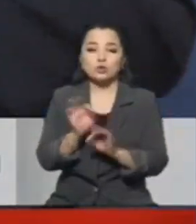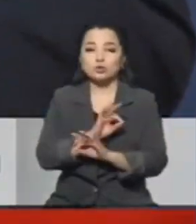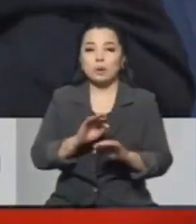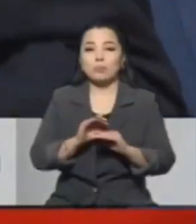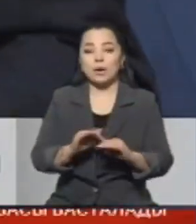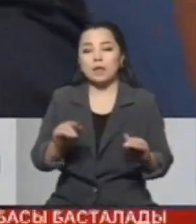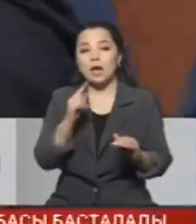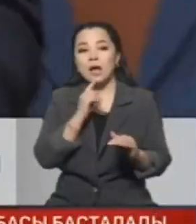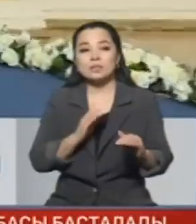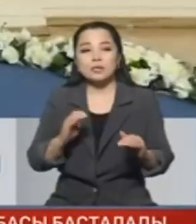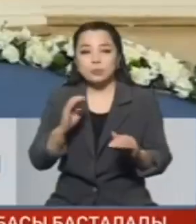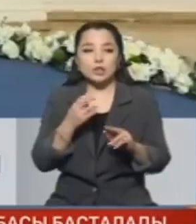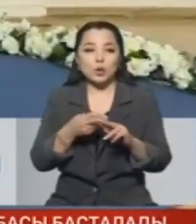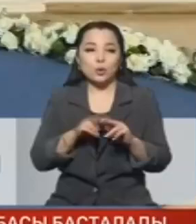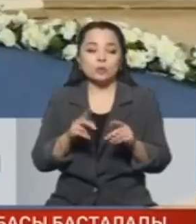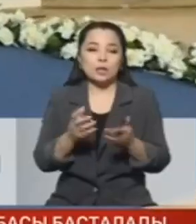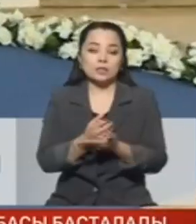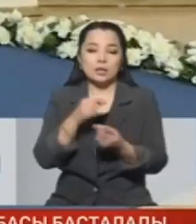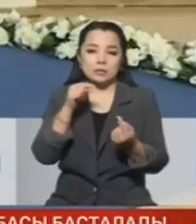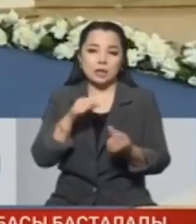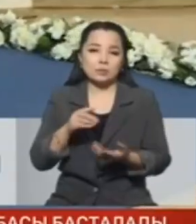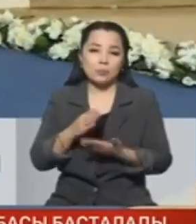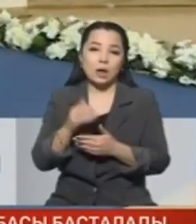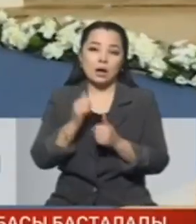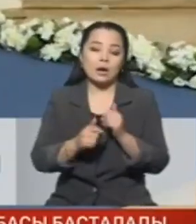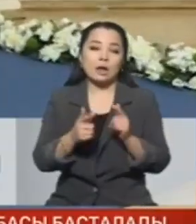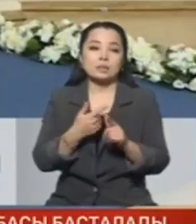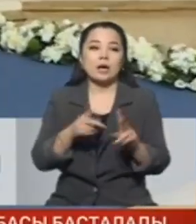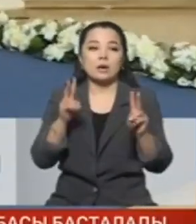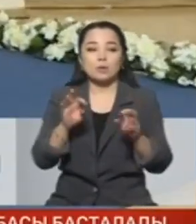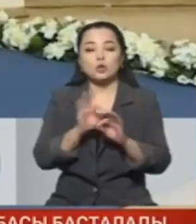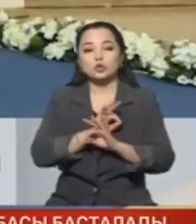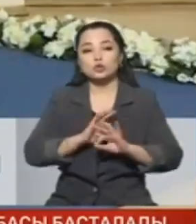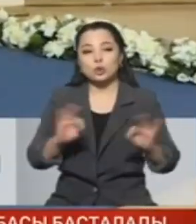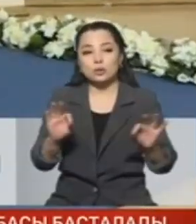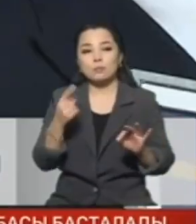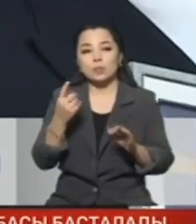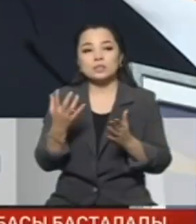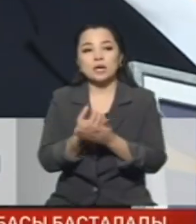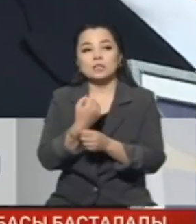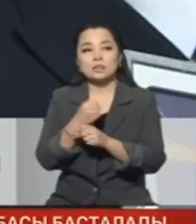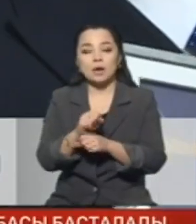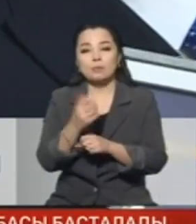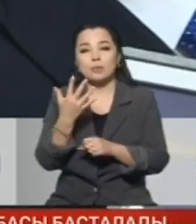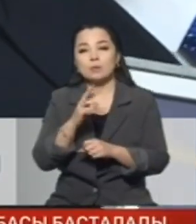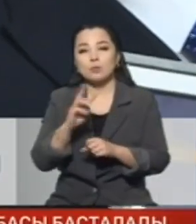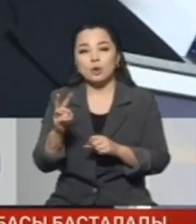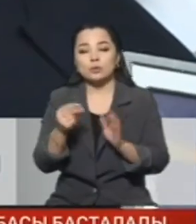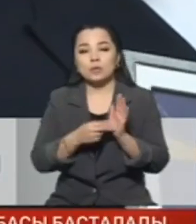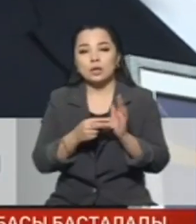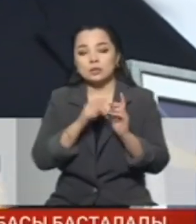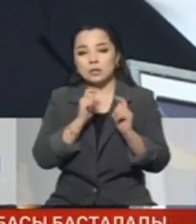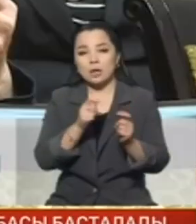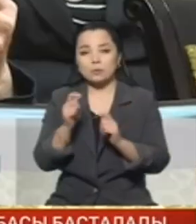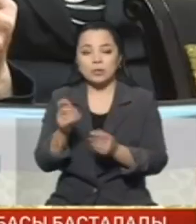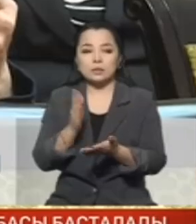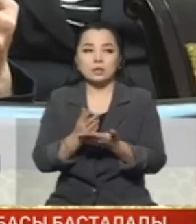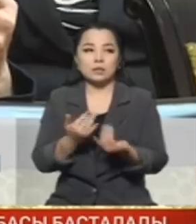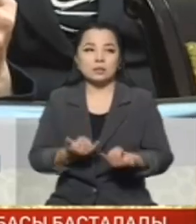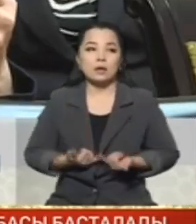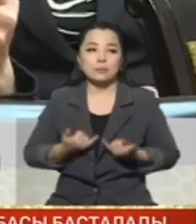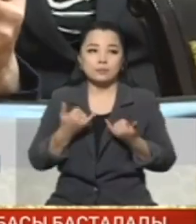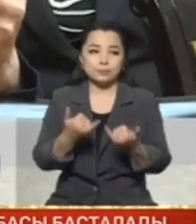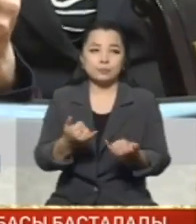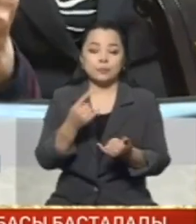әдебиеті аталымдары өз иелерін тапты. Әр аталымнан үздік атанған бір жеңімпазға 5 миллион теңге көлемінде сыйақы